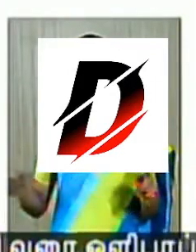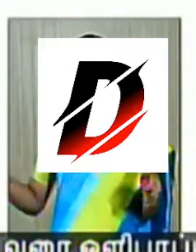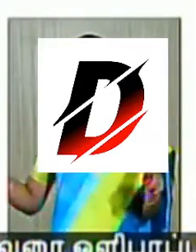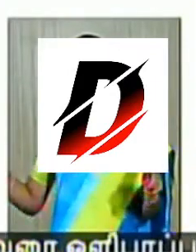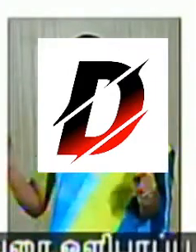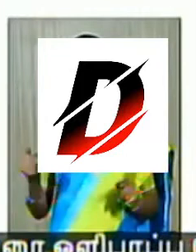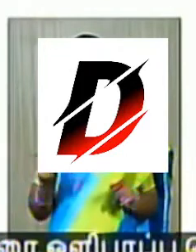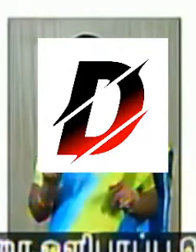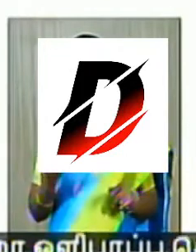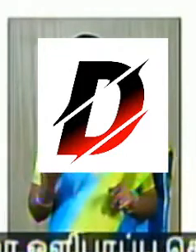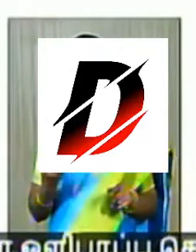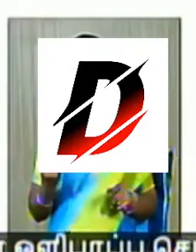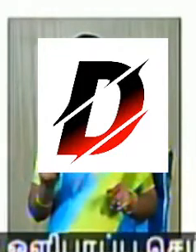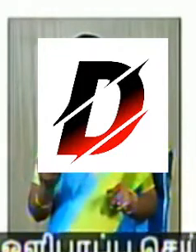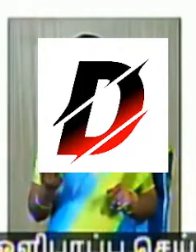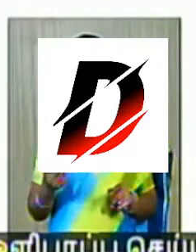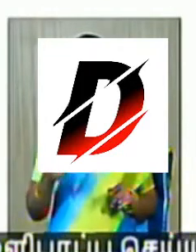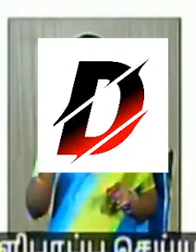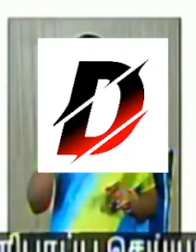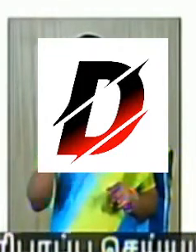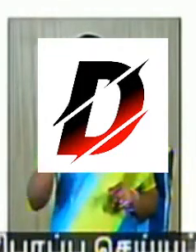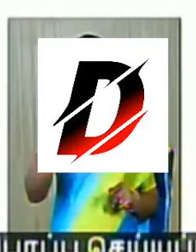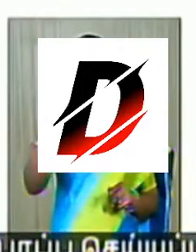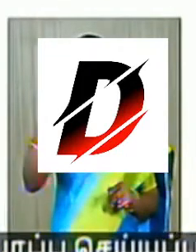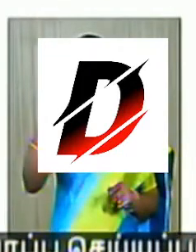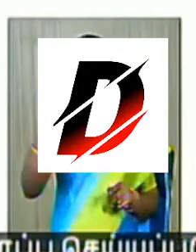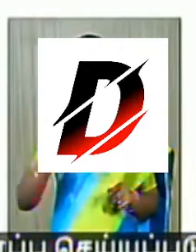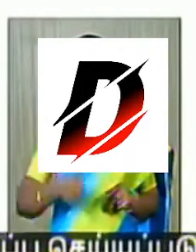எது வரைக்கும் நம்பர் வருது பாருங்கள் உங்களுக்கு,